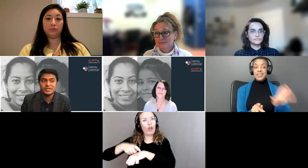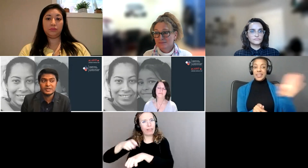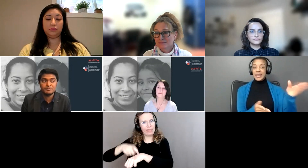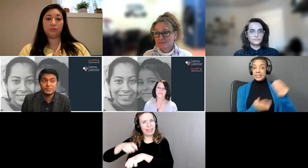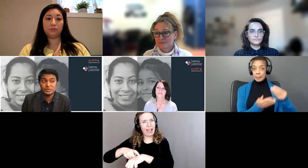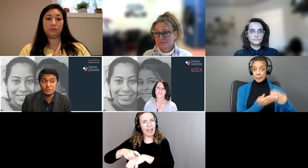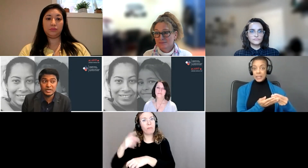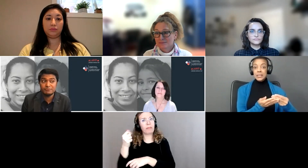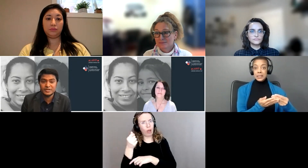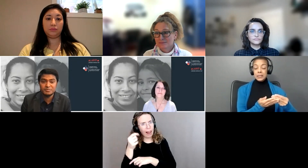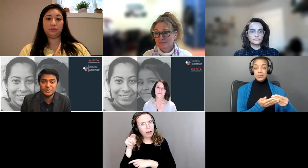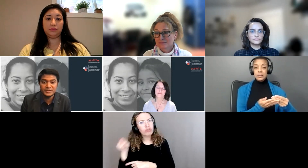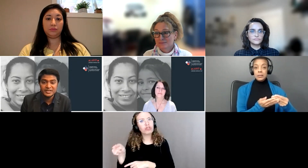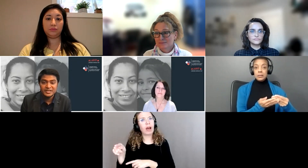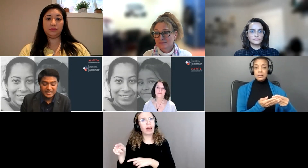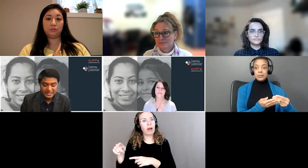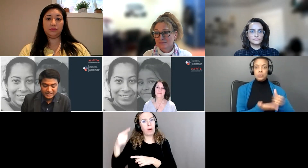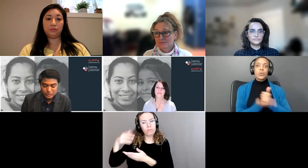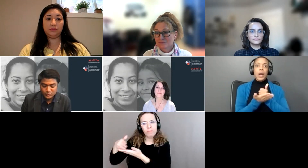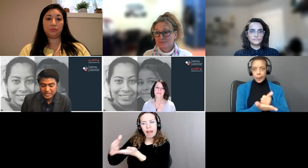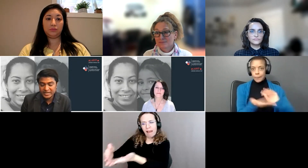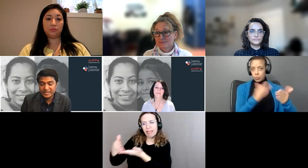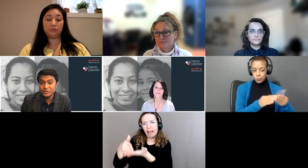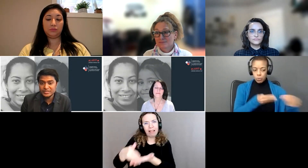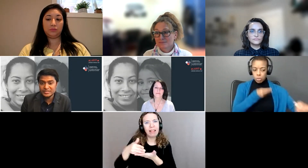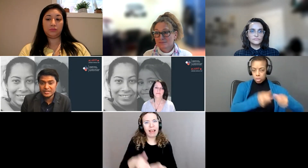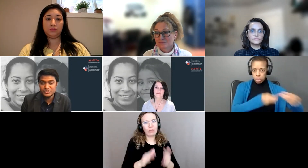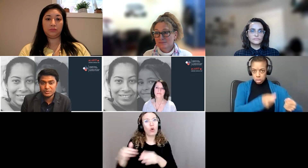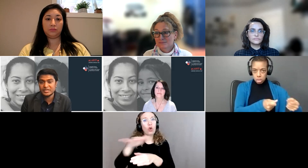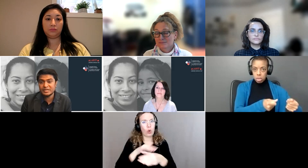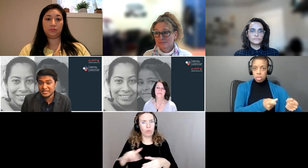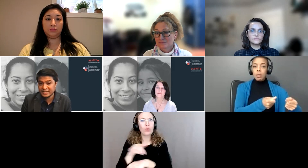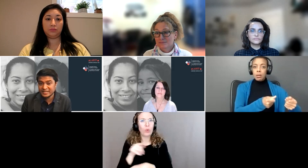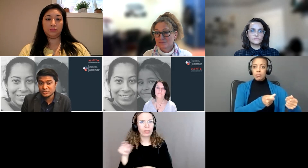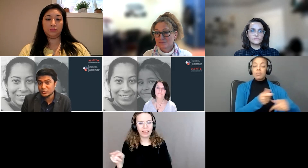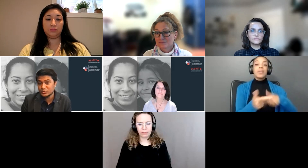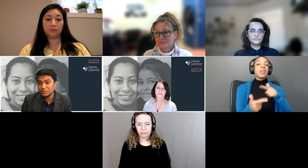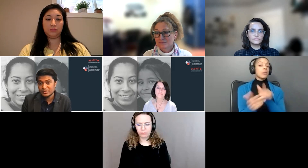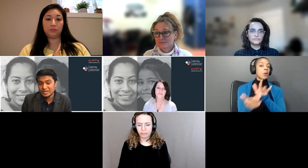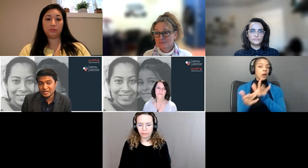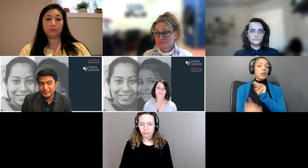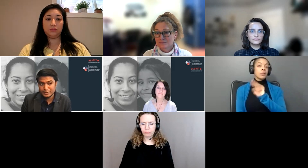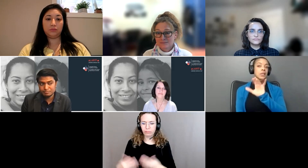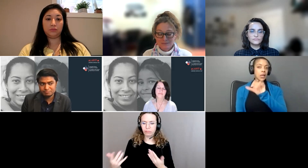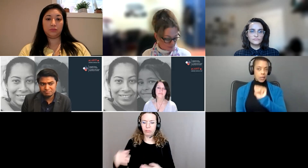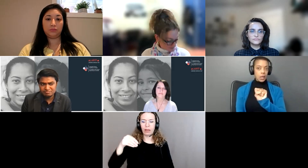argent pour aider les communautés. Et donc, on avait une bonne connexion avec